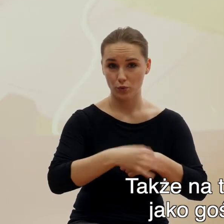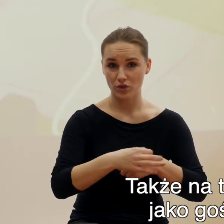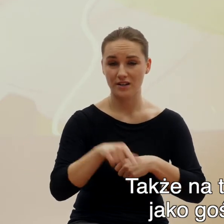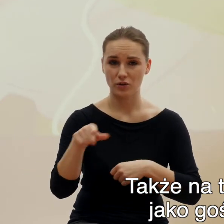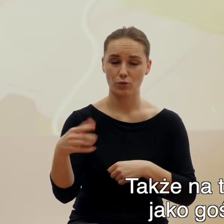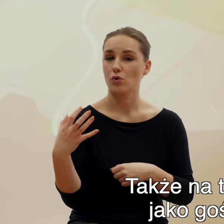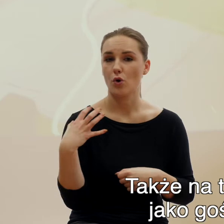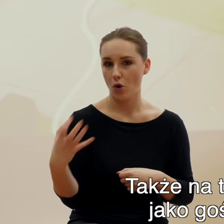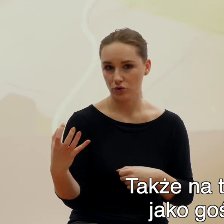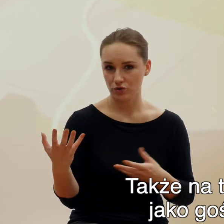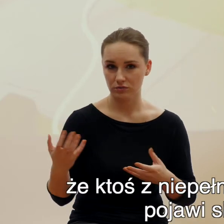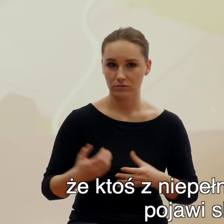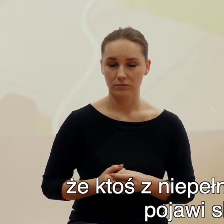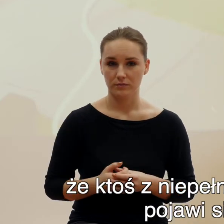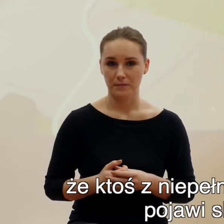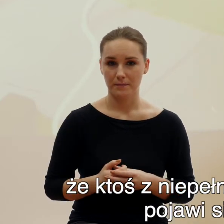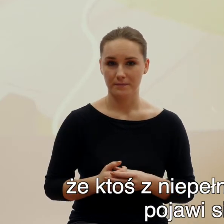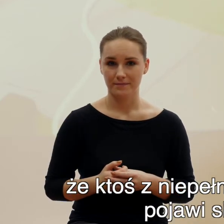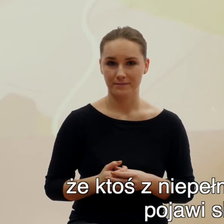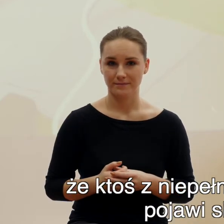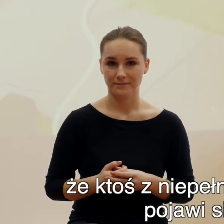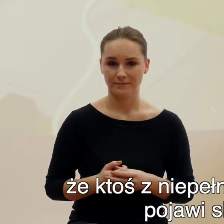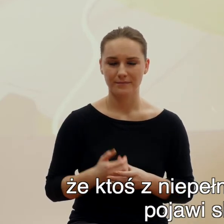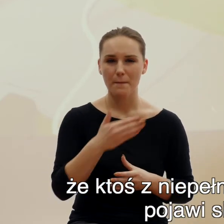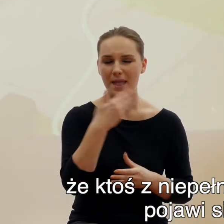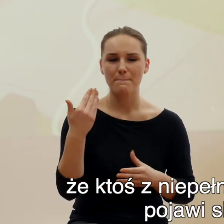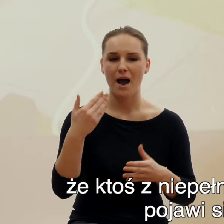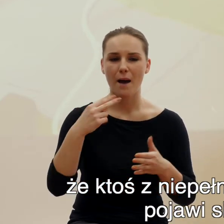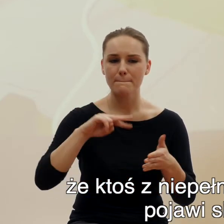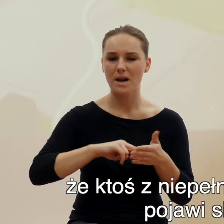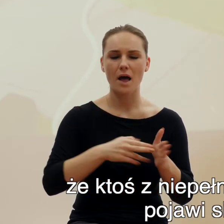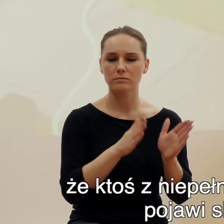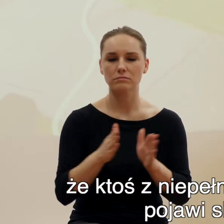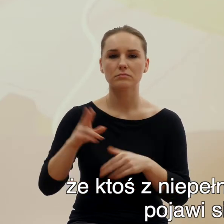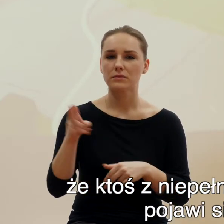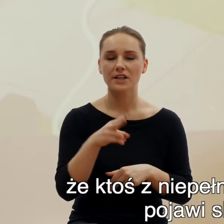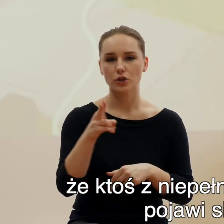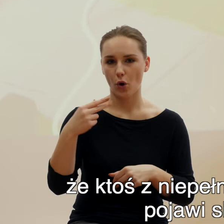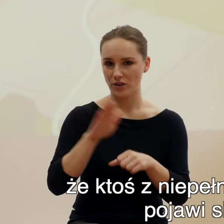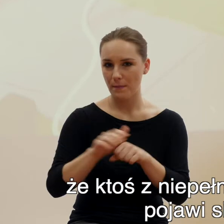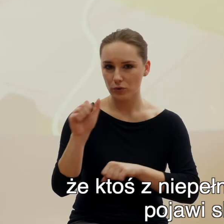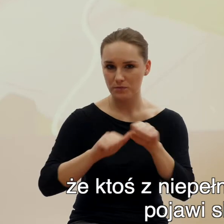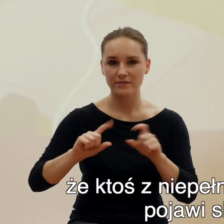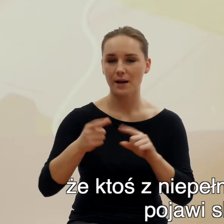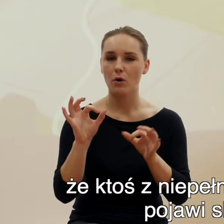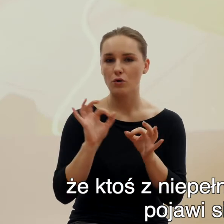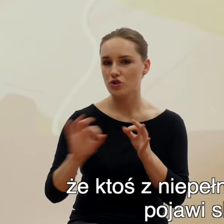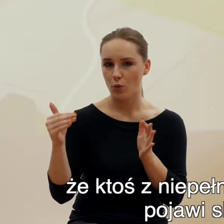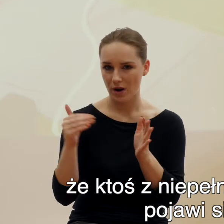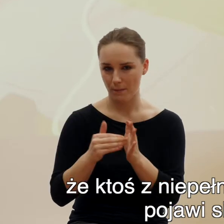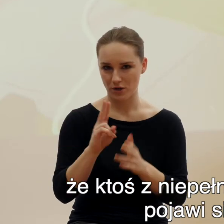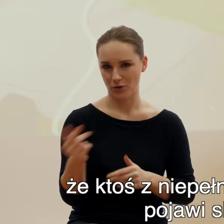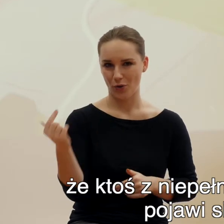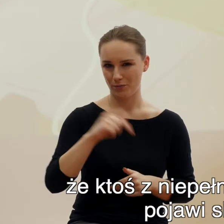ma zaplanowanego tego, że ktoś z niepełnosprawnością albo z szczególnymi potrzebami pojawi się w danym